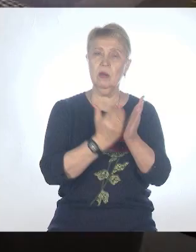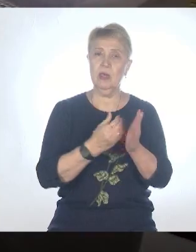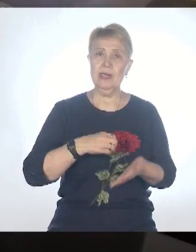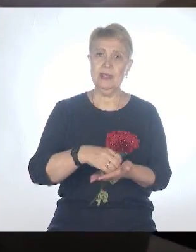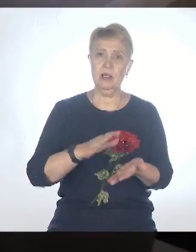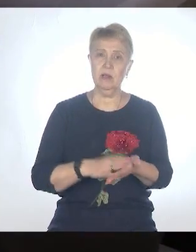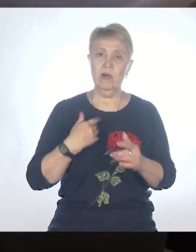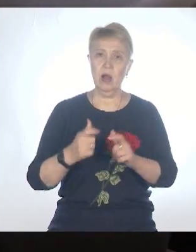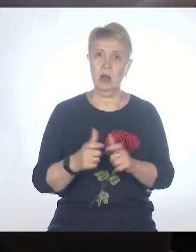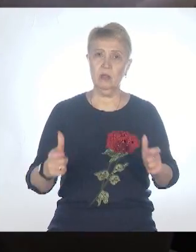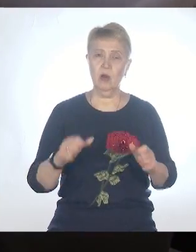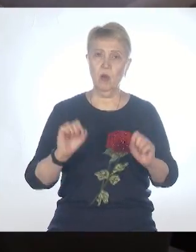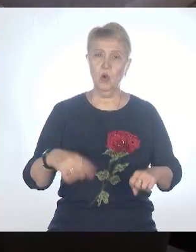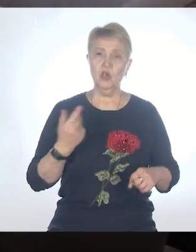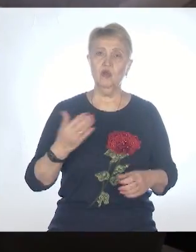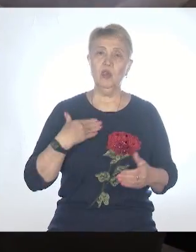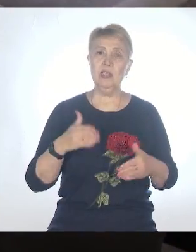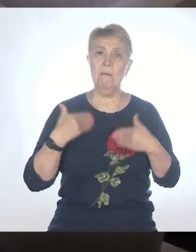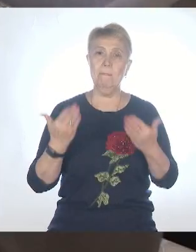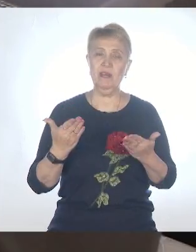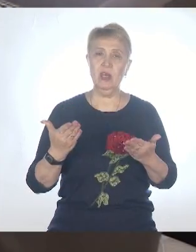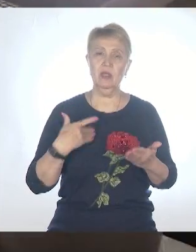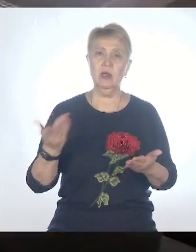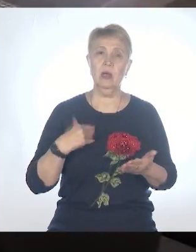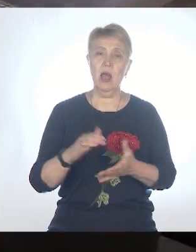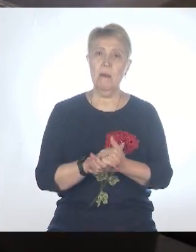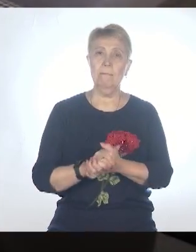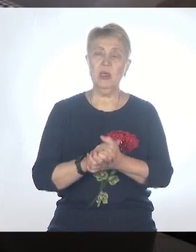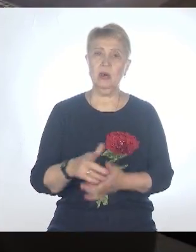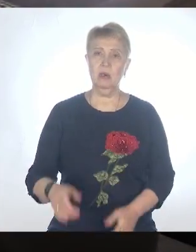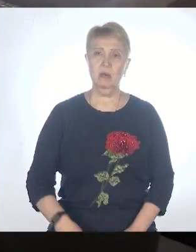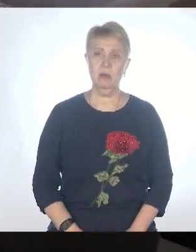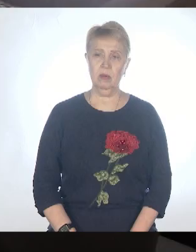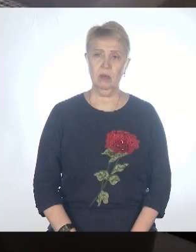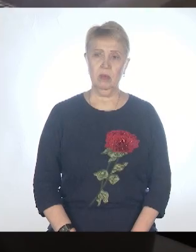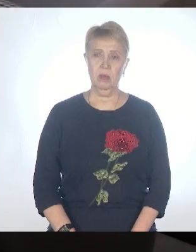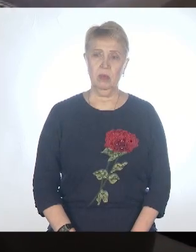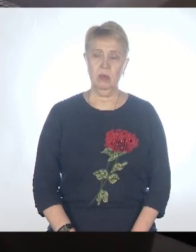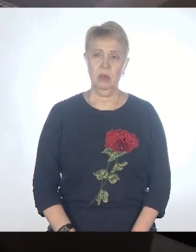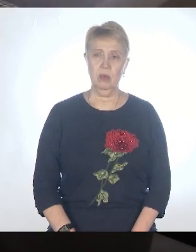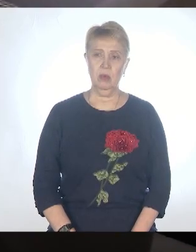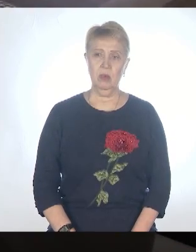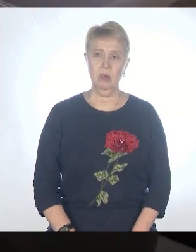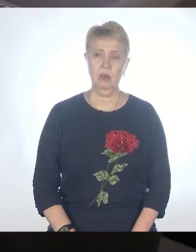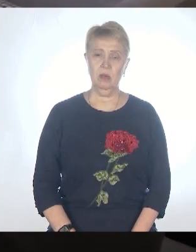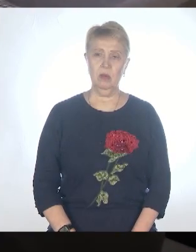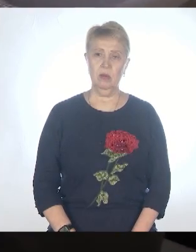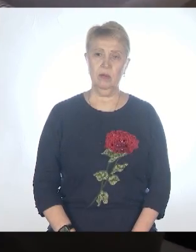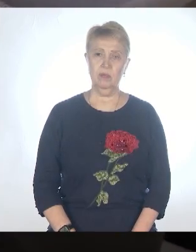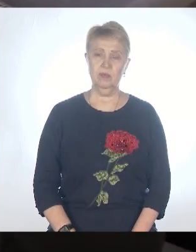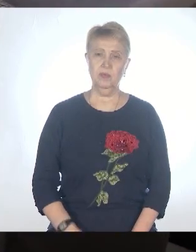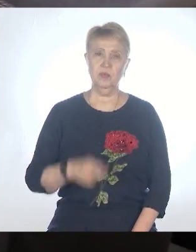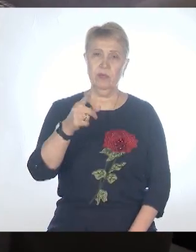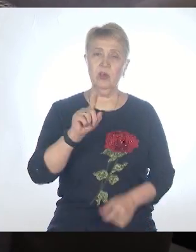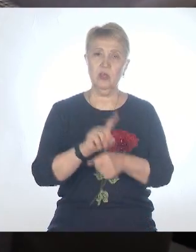карту вы можете на сайте «Привет, мир». И здесь, кстати, тоже есть вся практически информация. Да, вы должны зарегистрировать